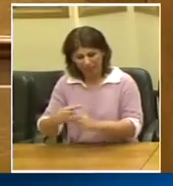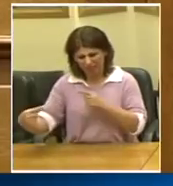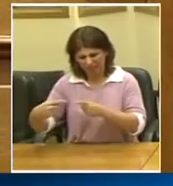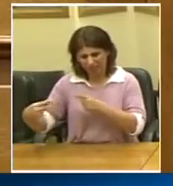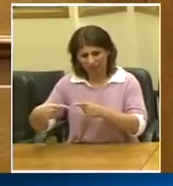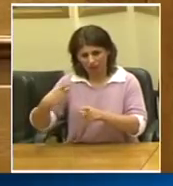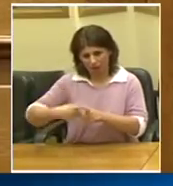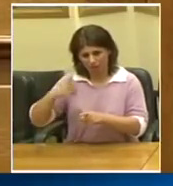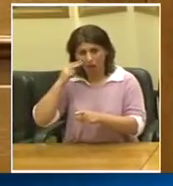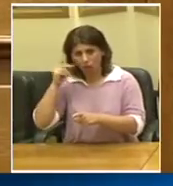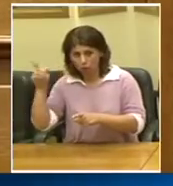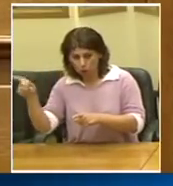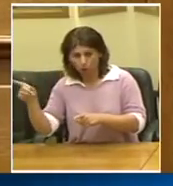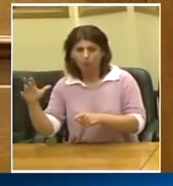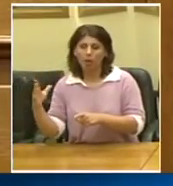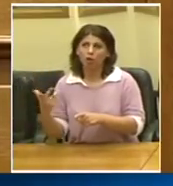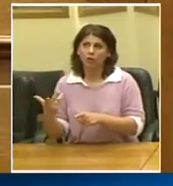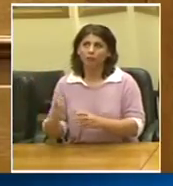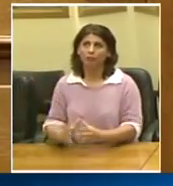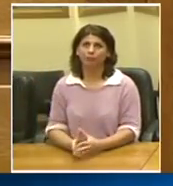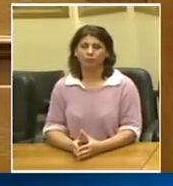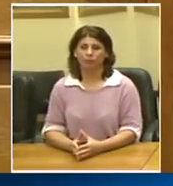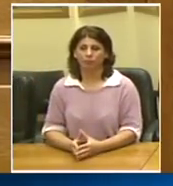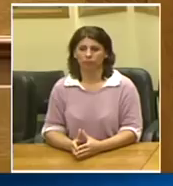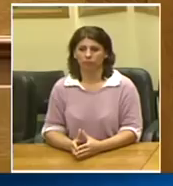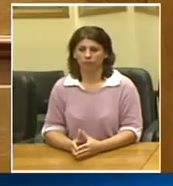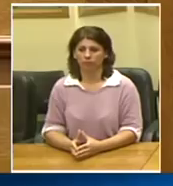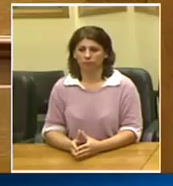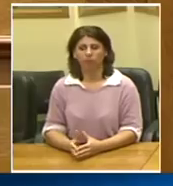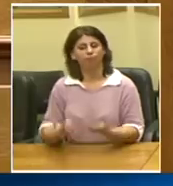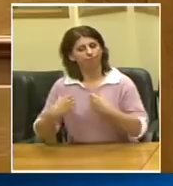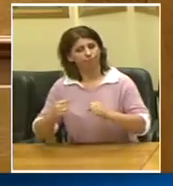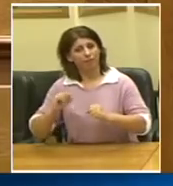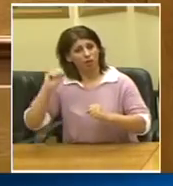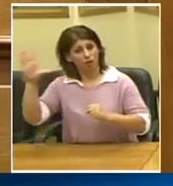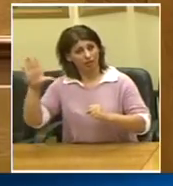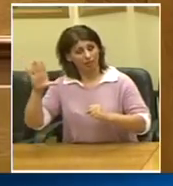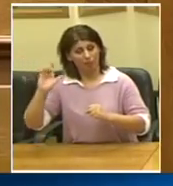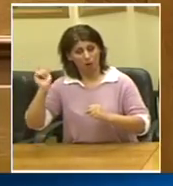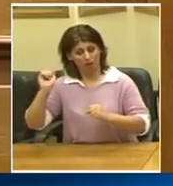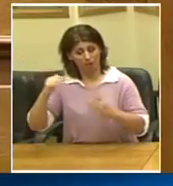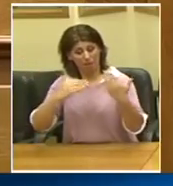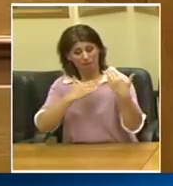να κάνουν με το γεγονός ότι ασκούμε εξωτερική πολιτική με υπευθυνότητα,